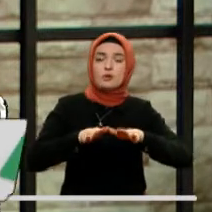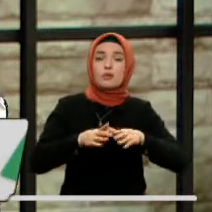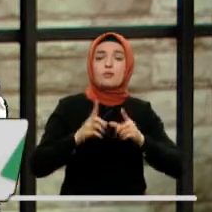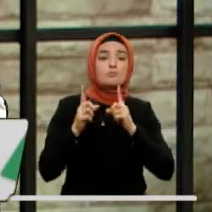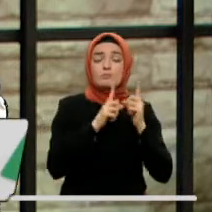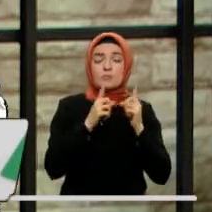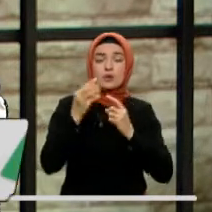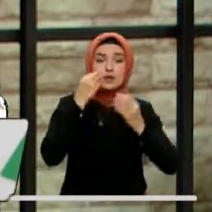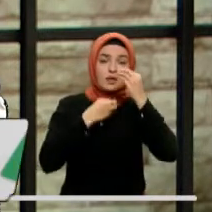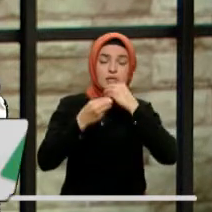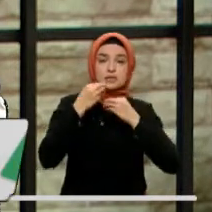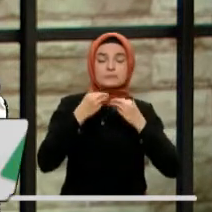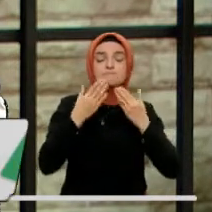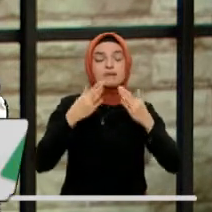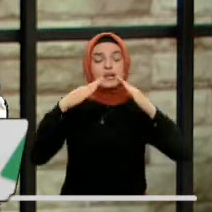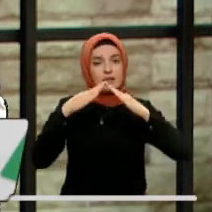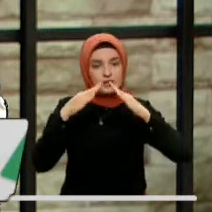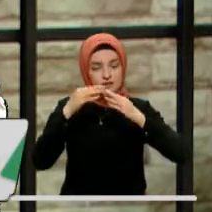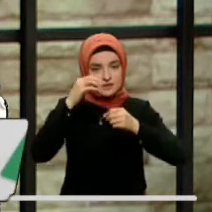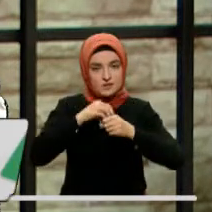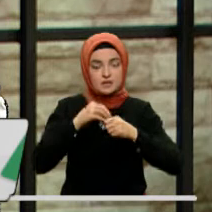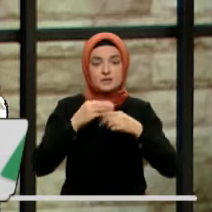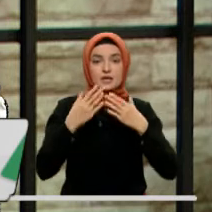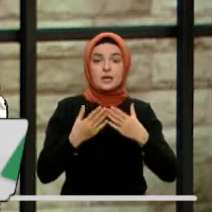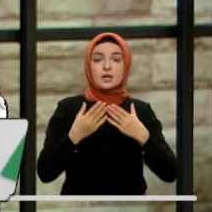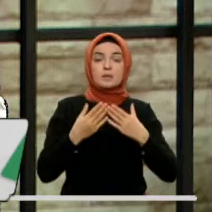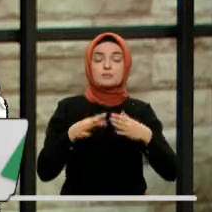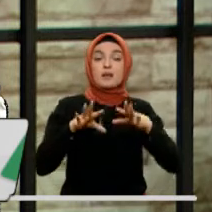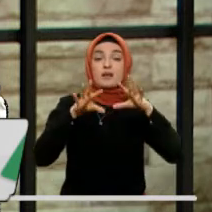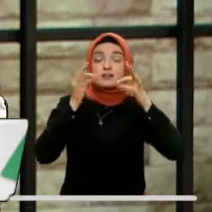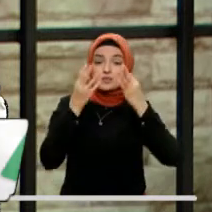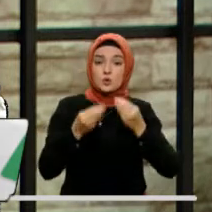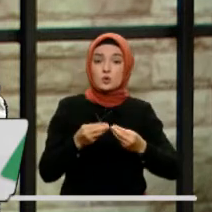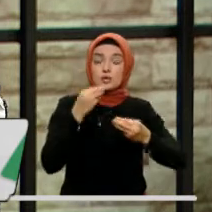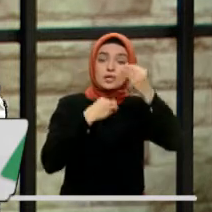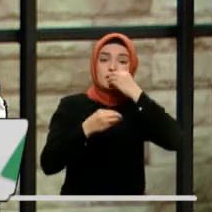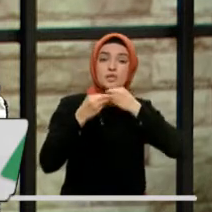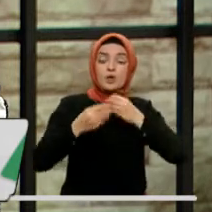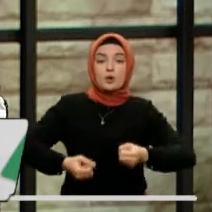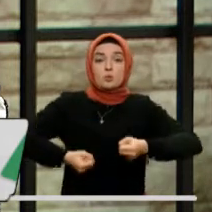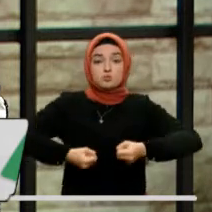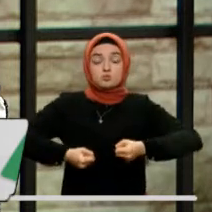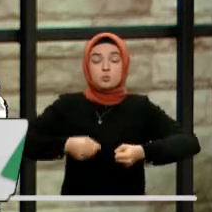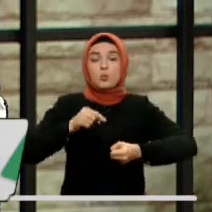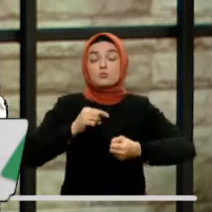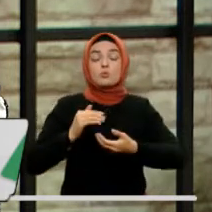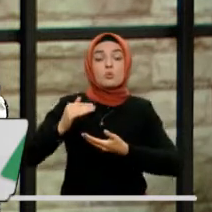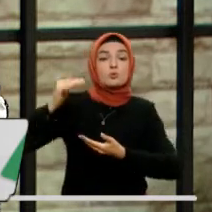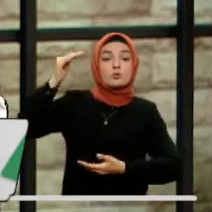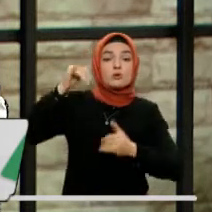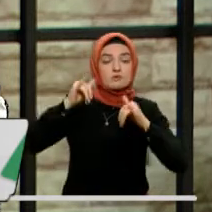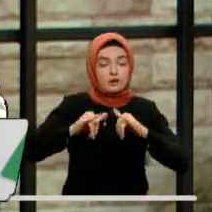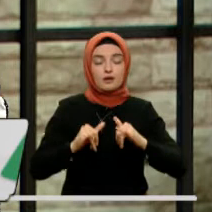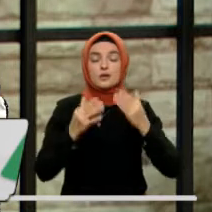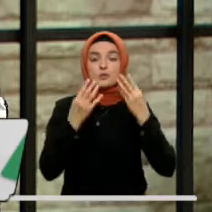Çünkü evdelerdi ama ev tarzı fast foodlar yenmeye başladı. Haliyle kilo aldılar. Bunlar yetişkinlerde de aynı